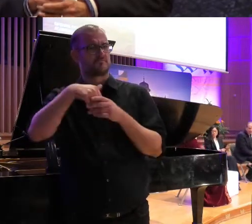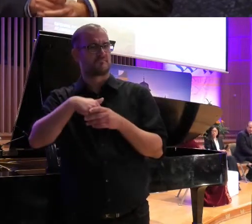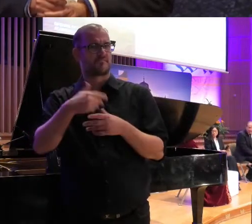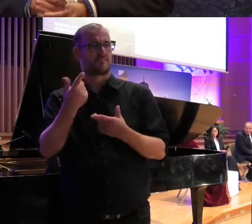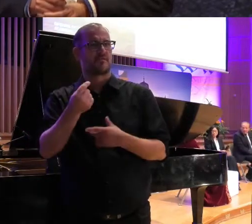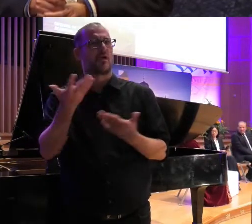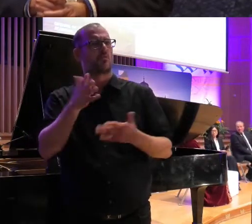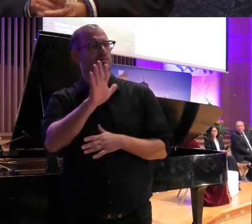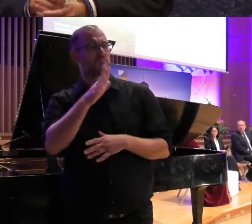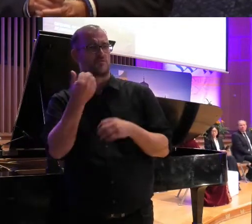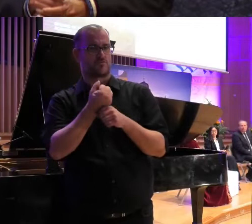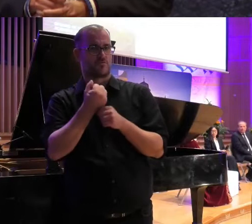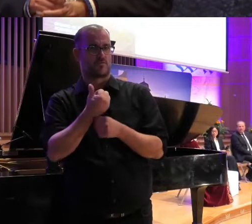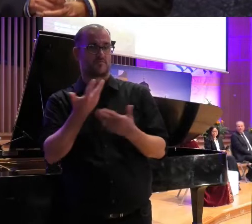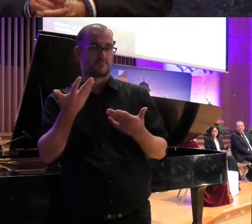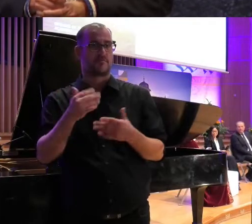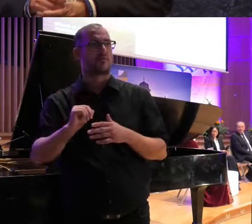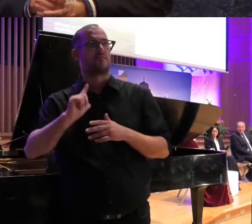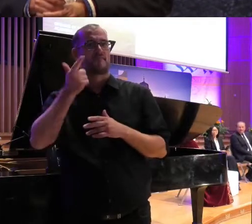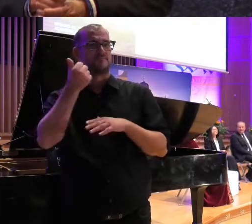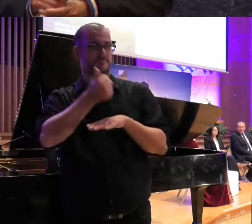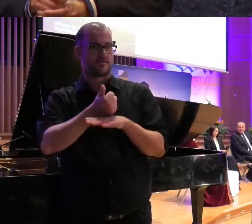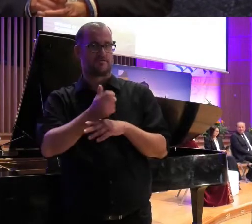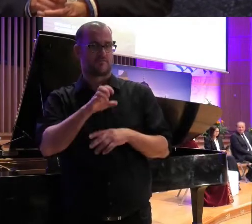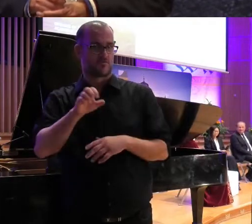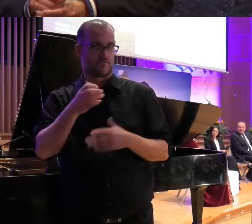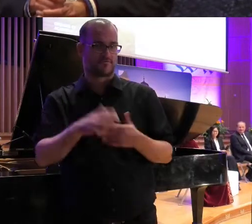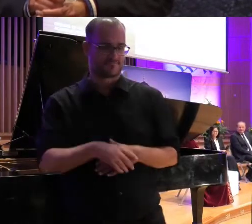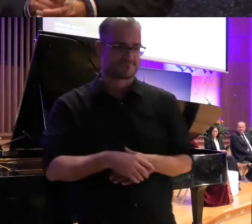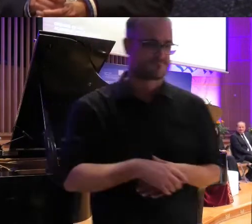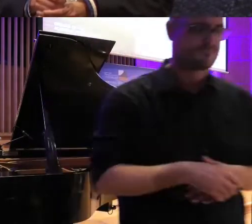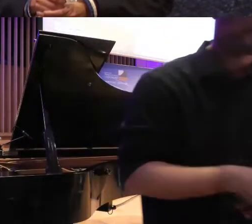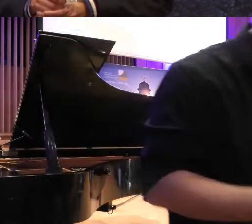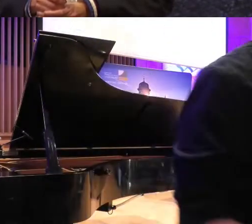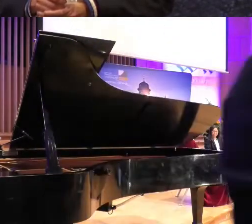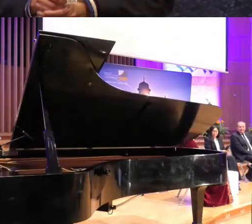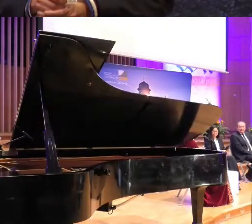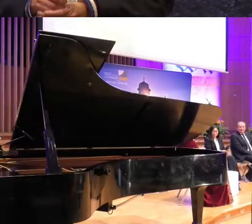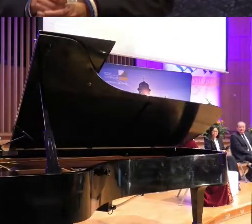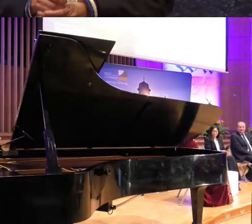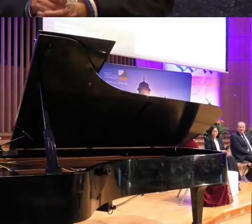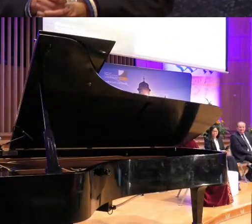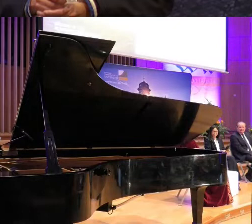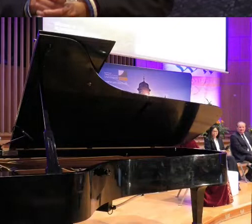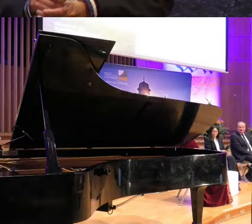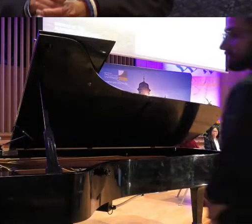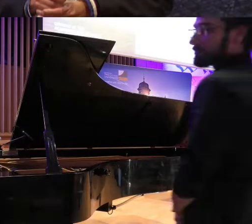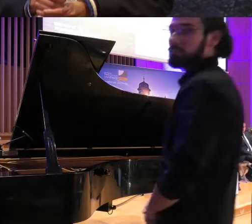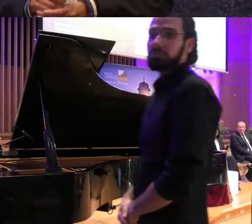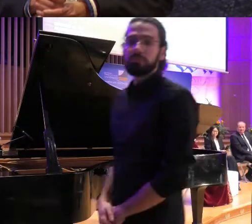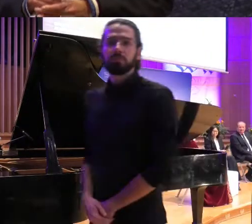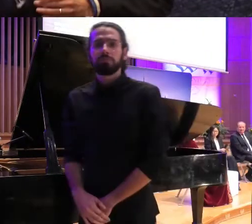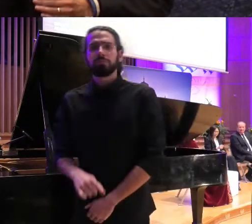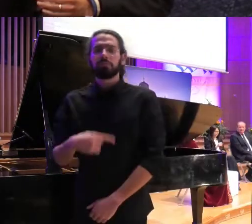know, and what you're doing there as a vice rector for Europe, and then maybe also what you're doing in your institute,